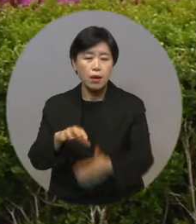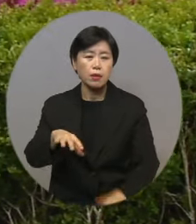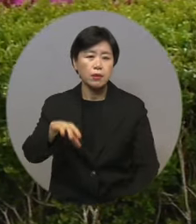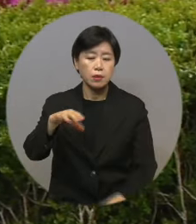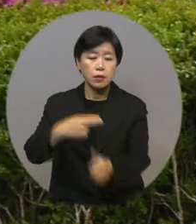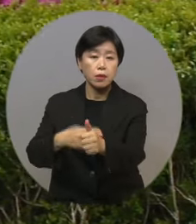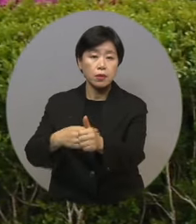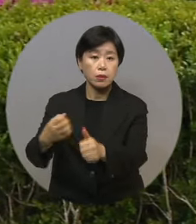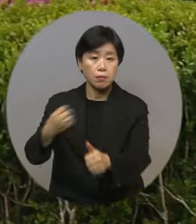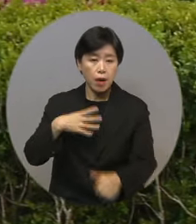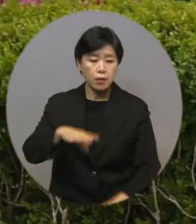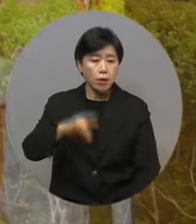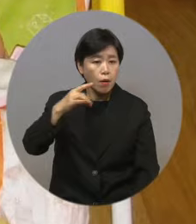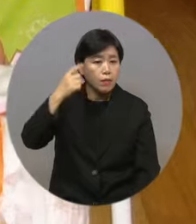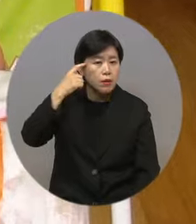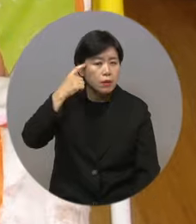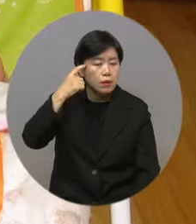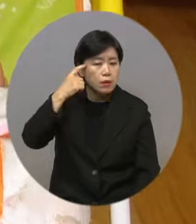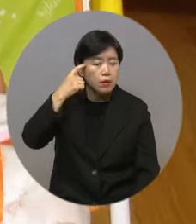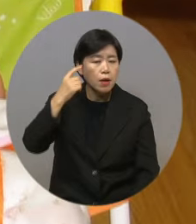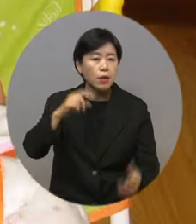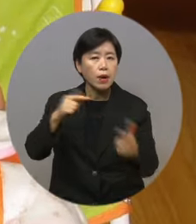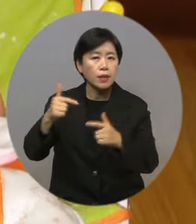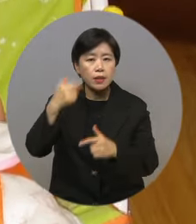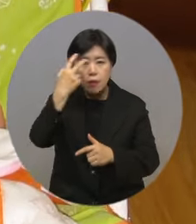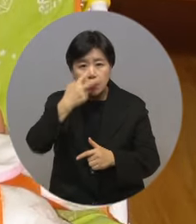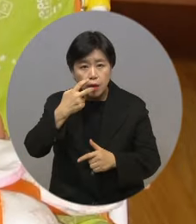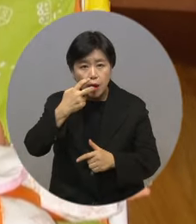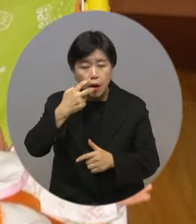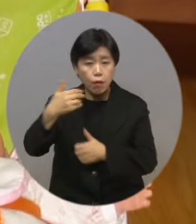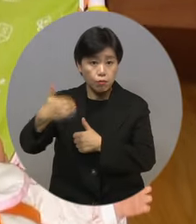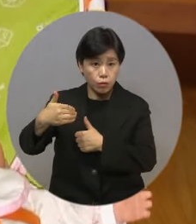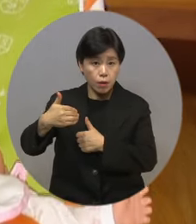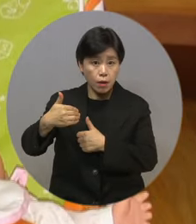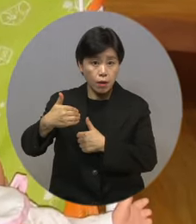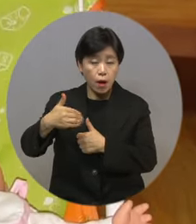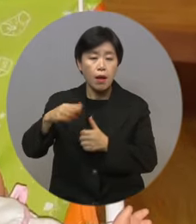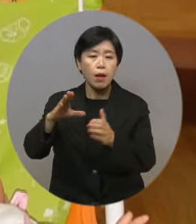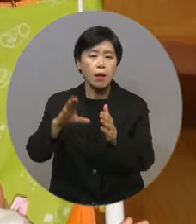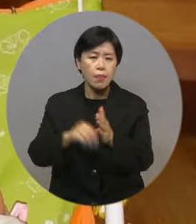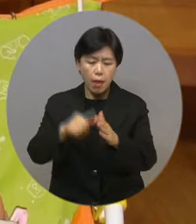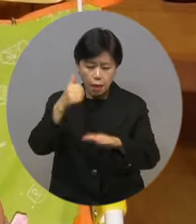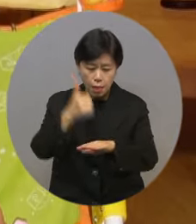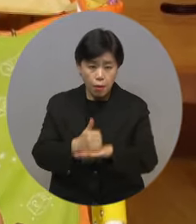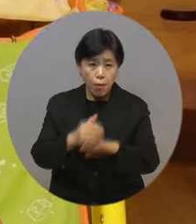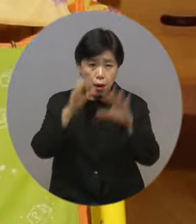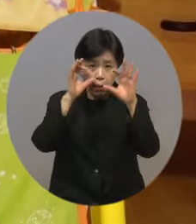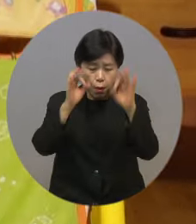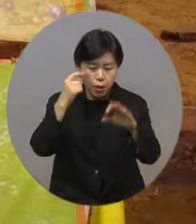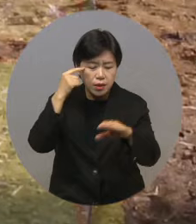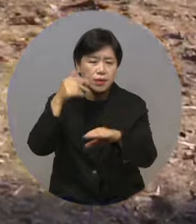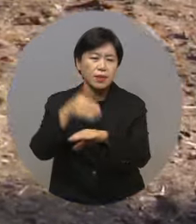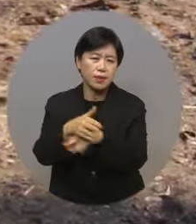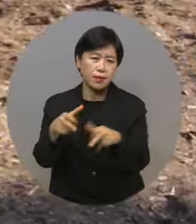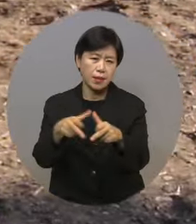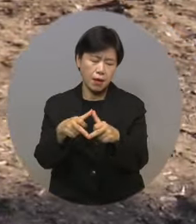지능검사를 했습니다. 그때 지연 씨의 지적장애를 처음 알게 되었다고 합니다.